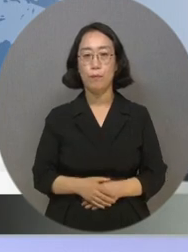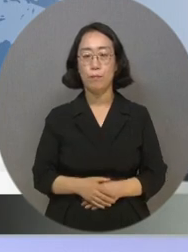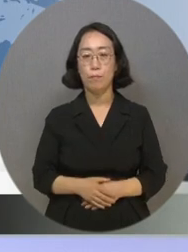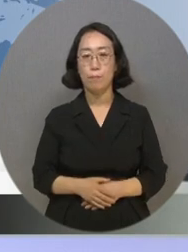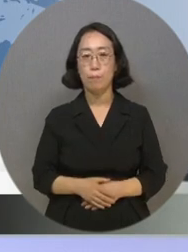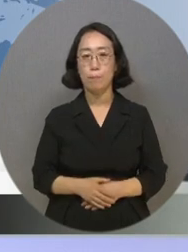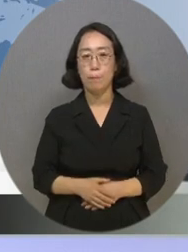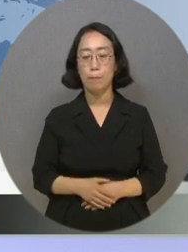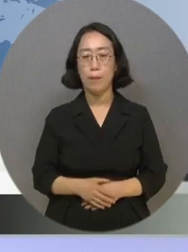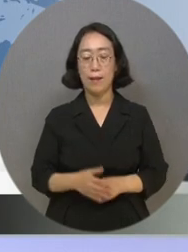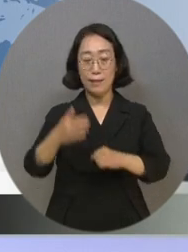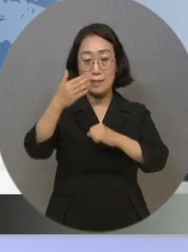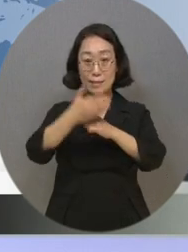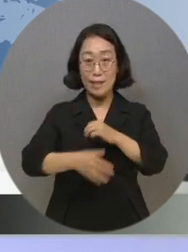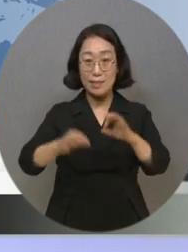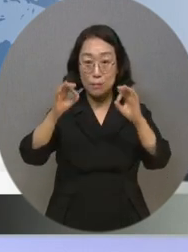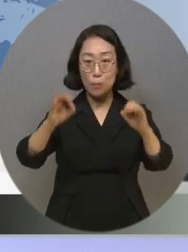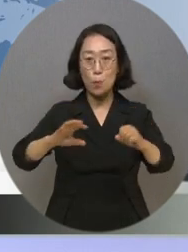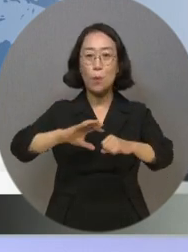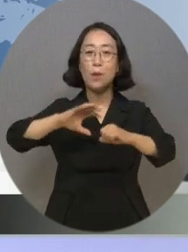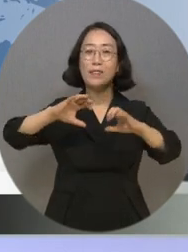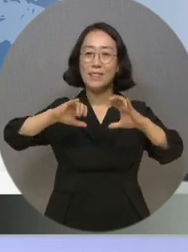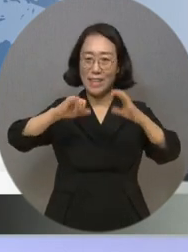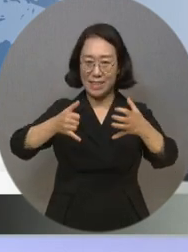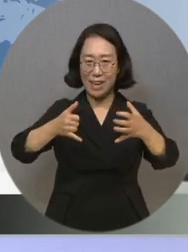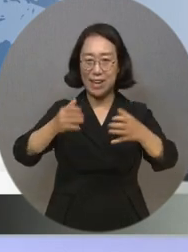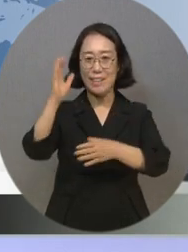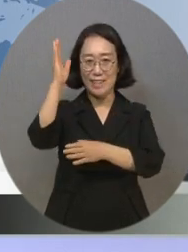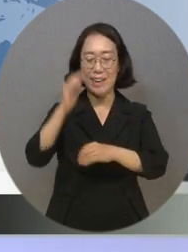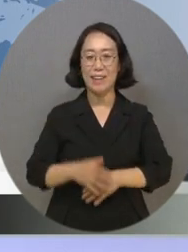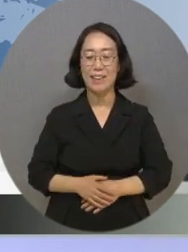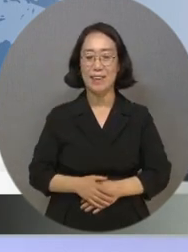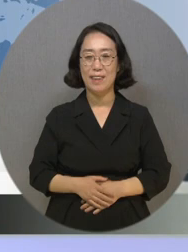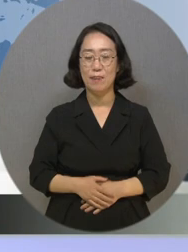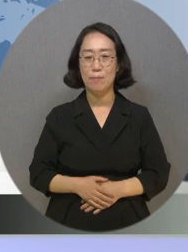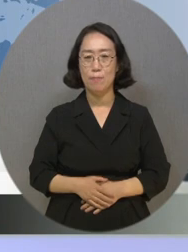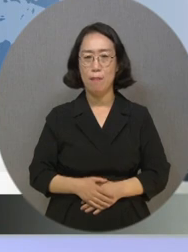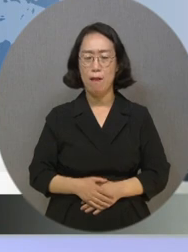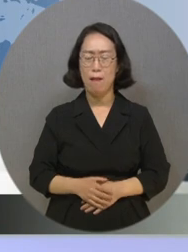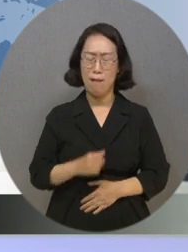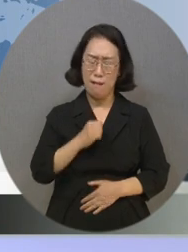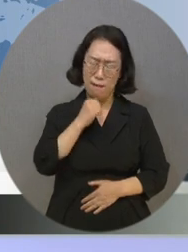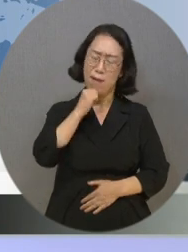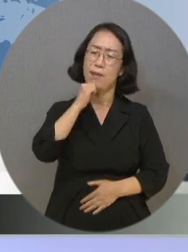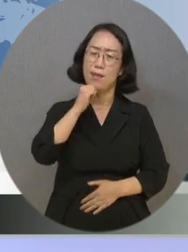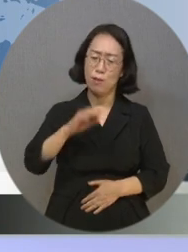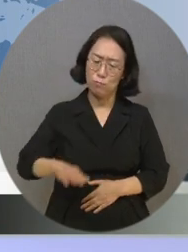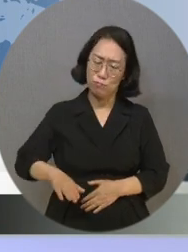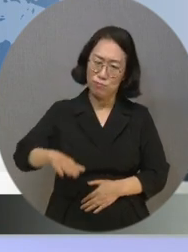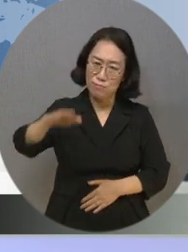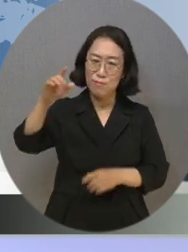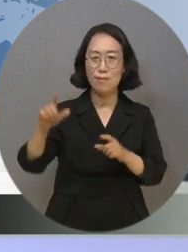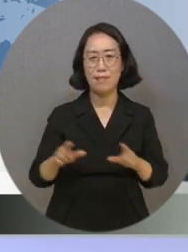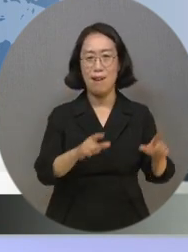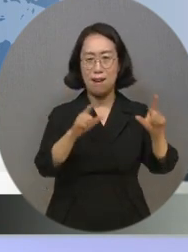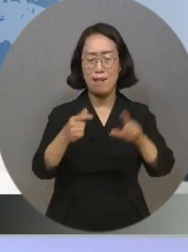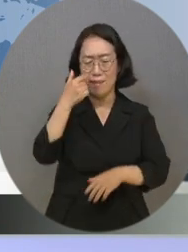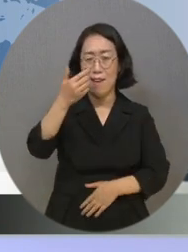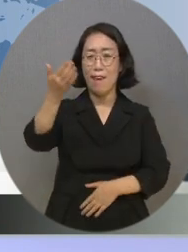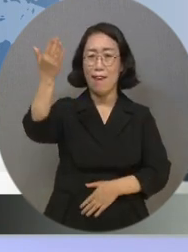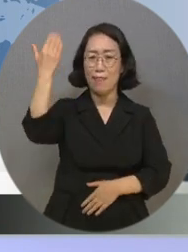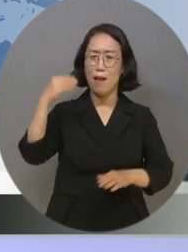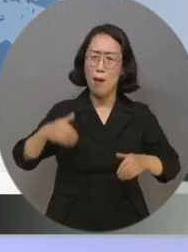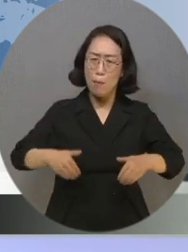한 장의 사진으로 만나는 세상 이야기 한 컷 세상입니다 지독한 가난으로 끼니를 걸렀던 그 시절 그